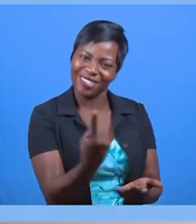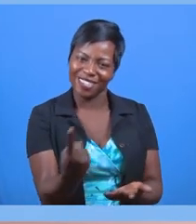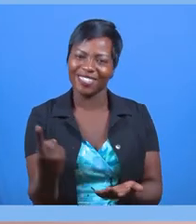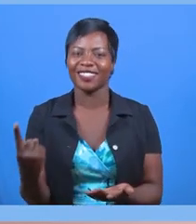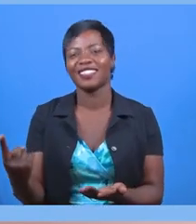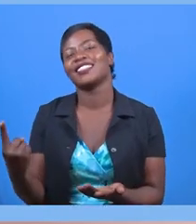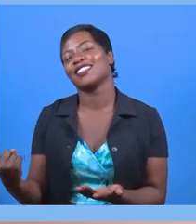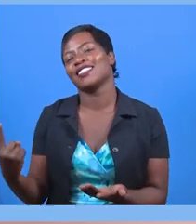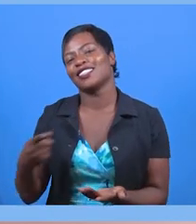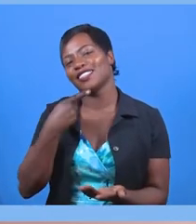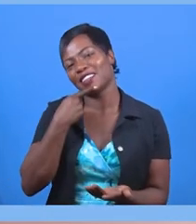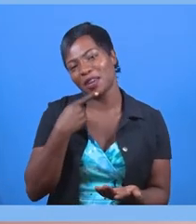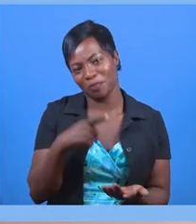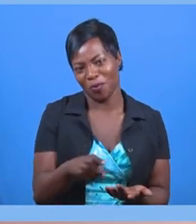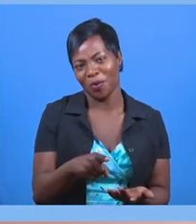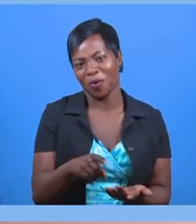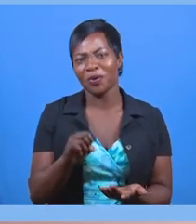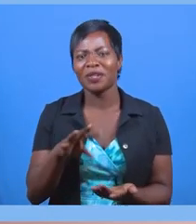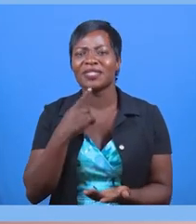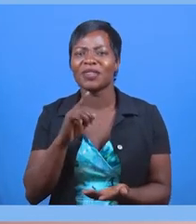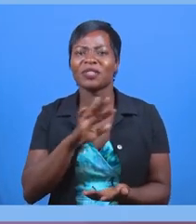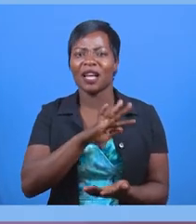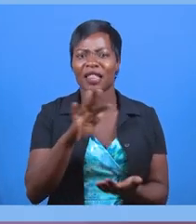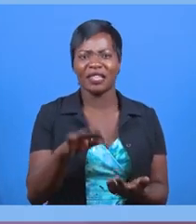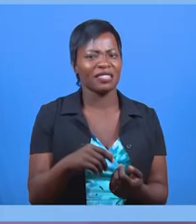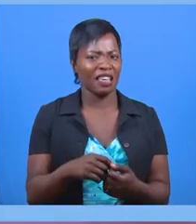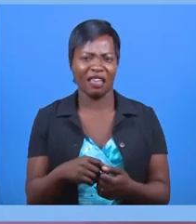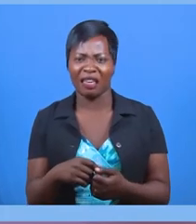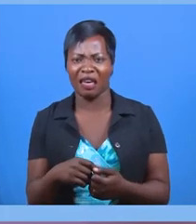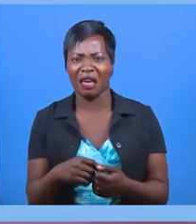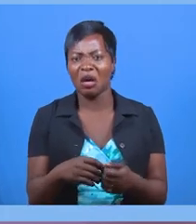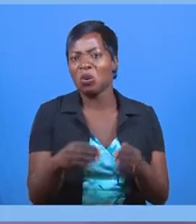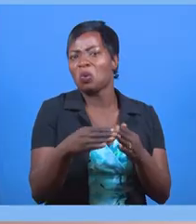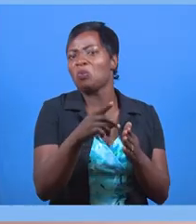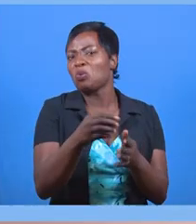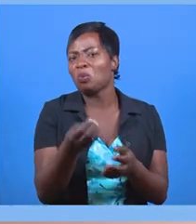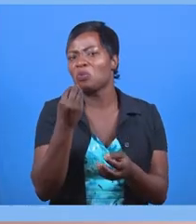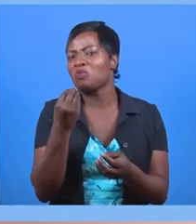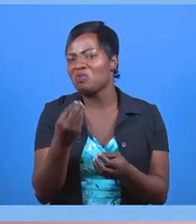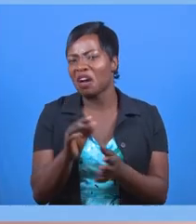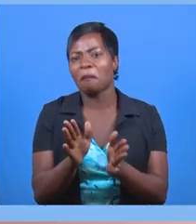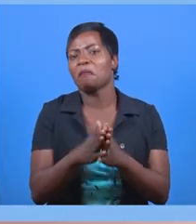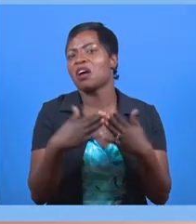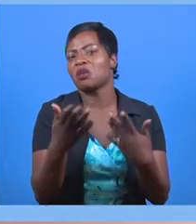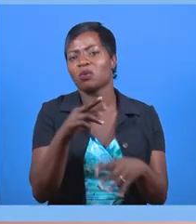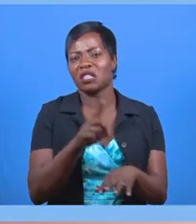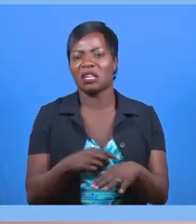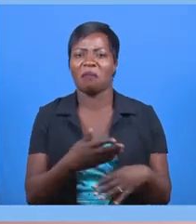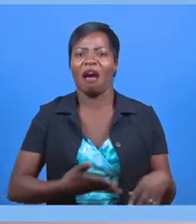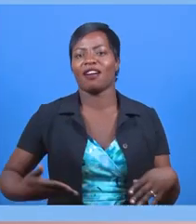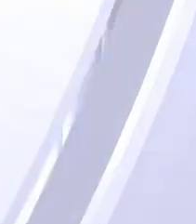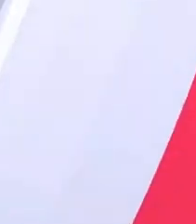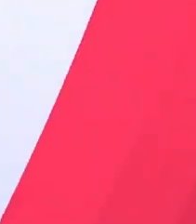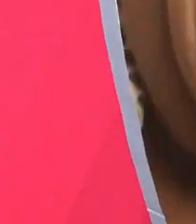zvinhu izvozvo zvokunza kuti uregeze kuzoshambadza kuti handina chandakapiwa ndaigara nenzara. Ngatisangane muchikamu